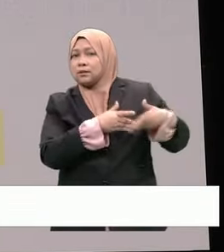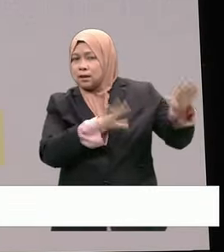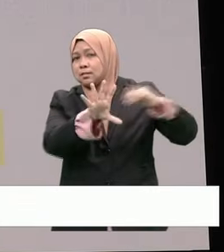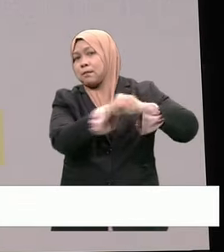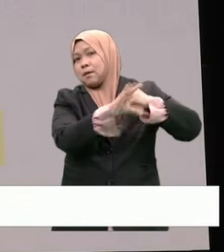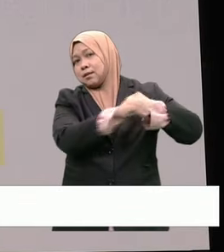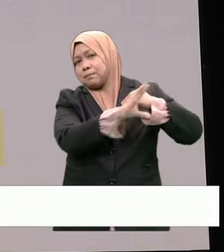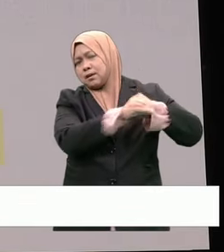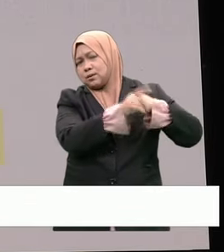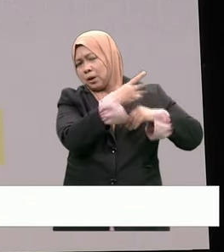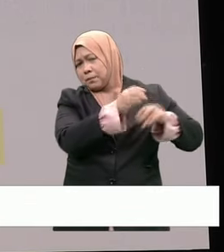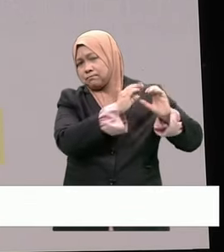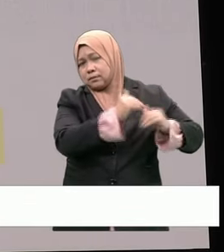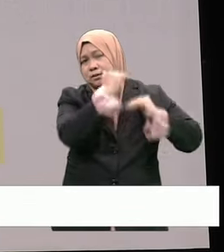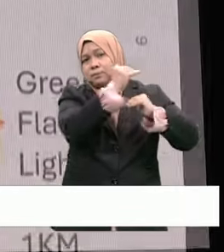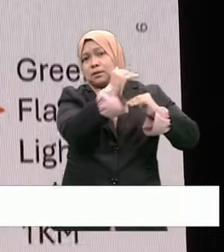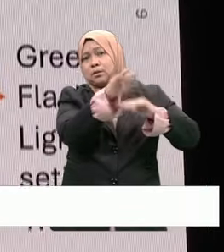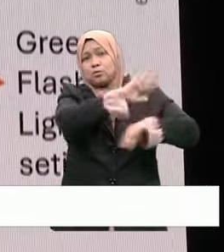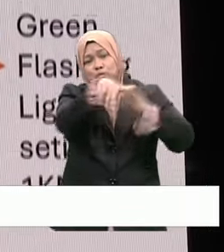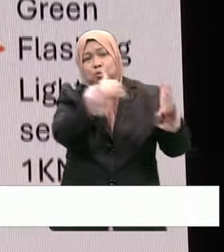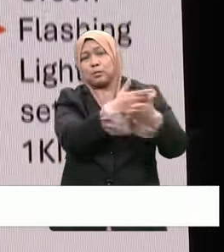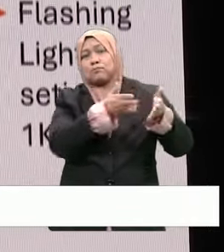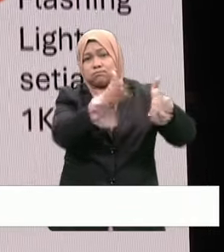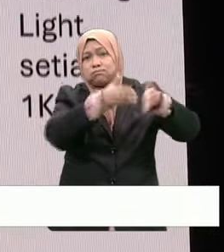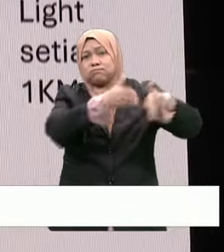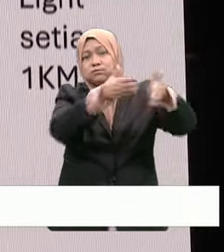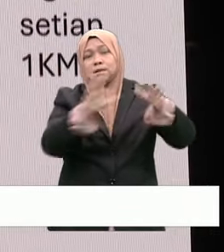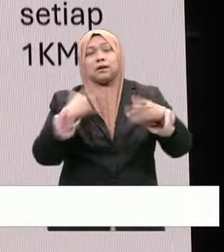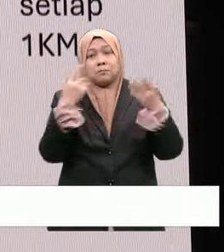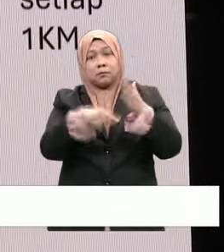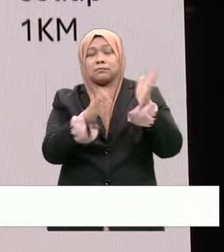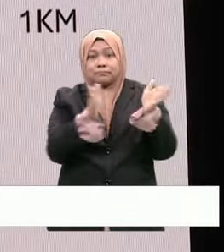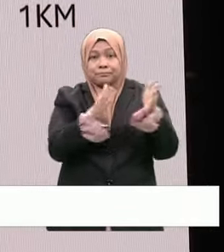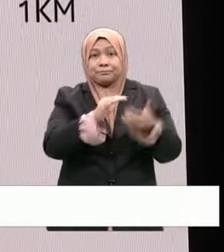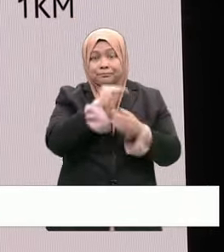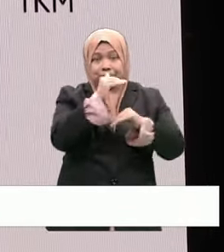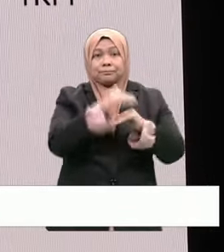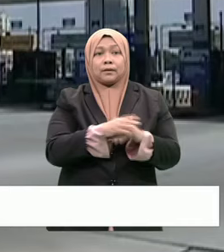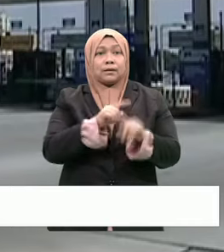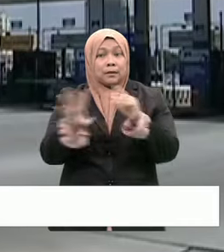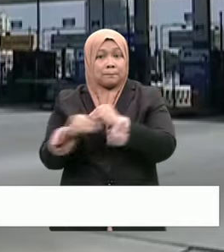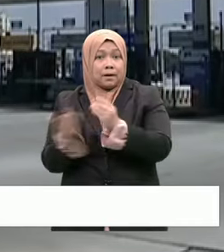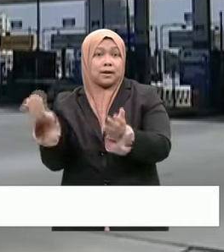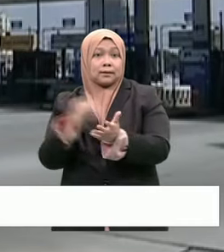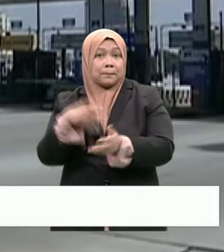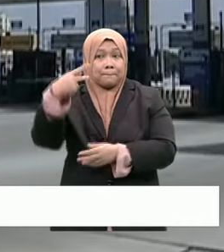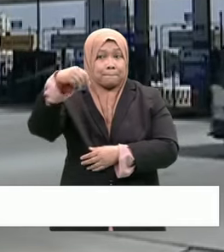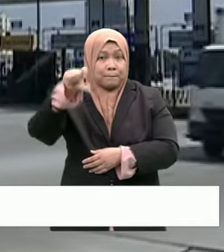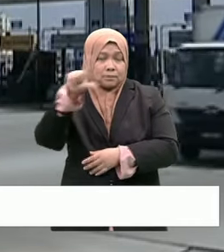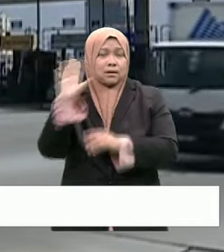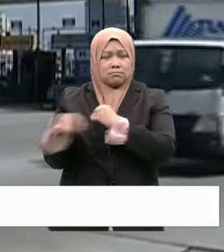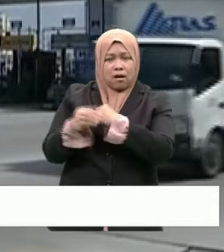tambahan untuk mengoptimumkan penggunaan semua laluan dan meningkatkan kapasiti lorong tambah beliau plus turut melakukan